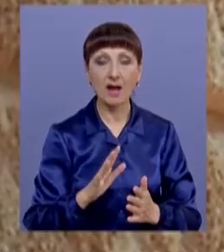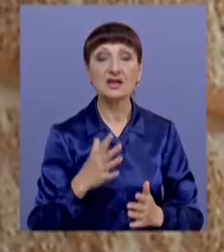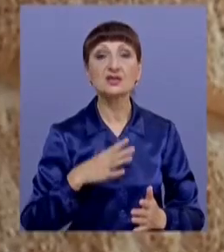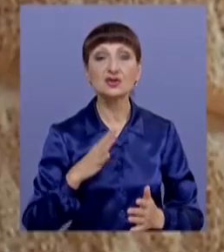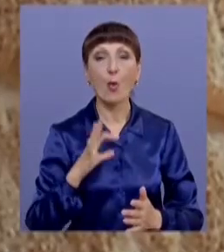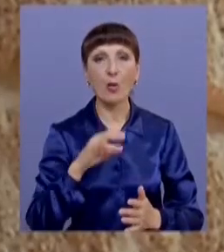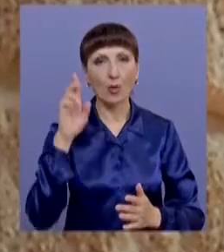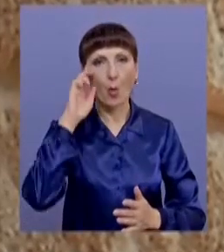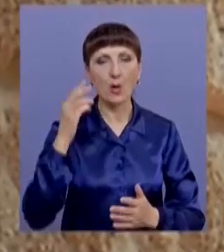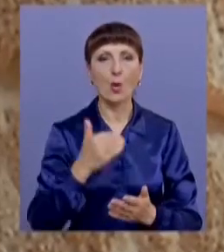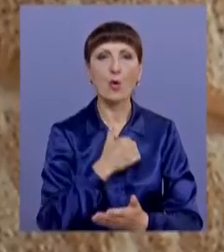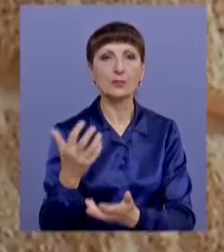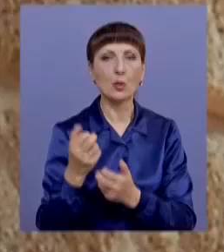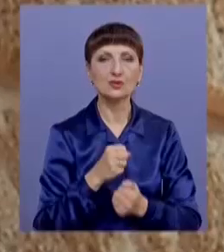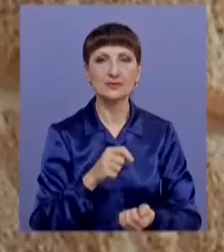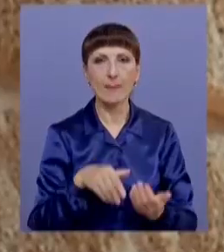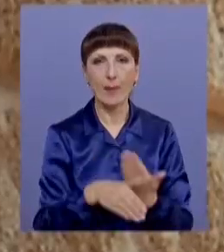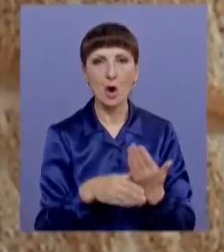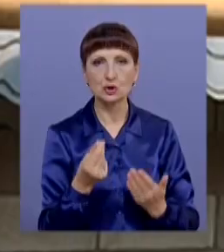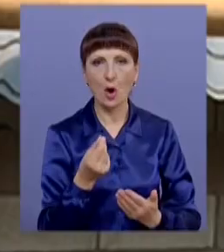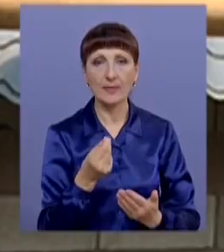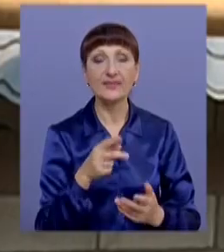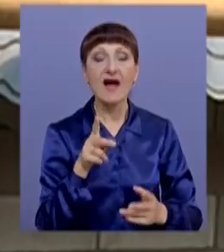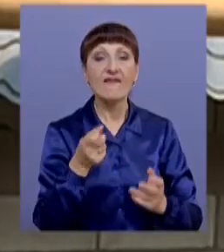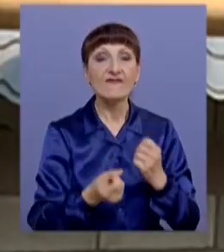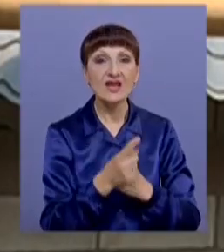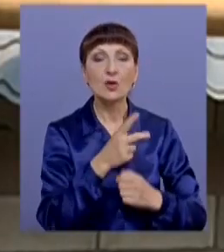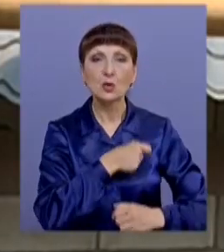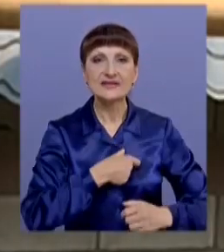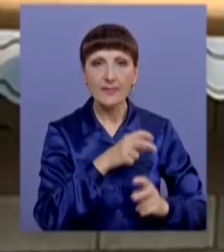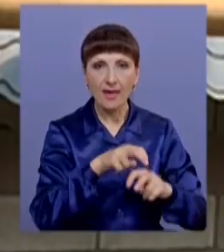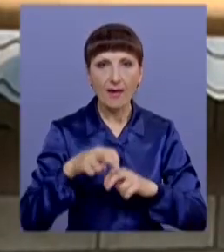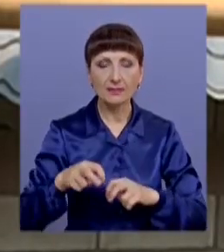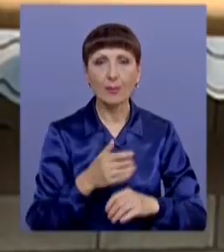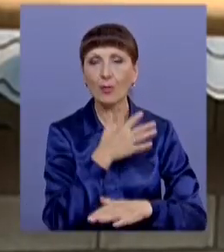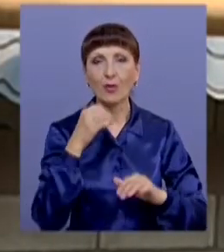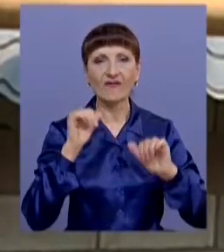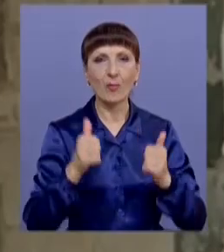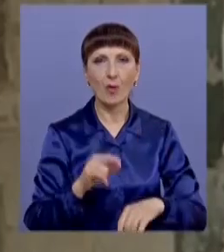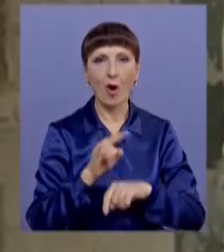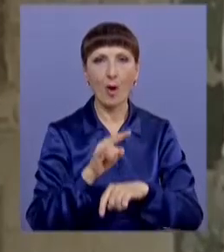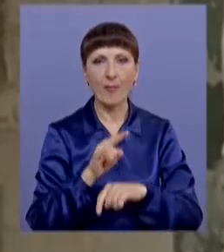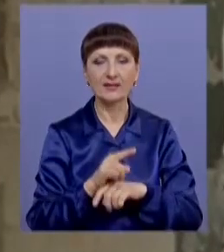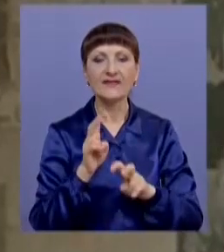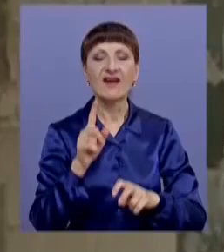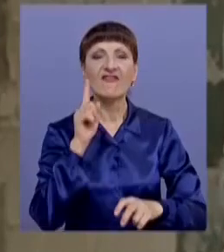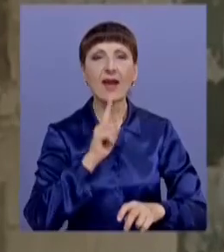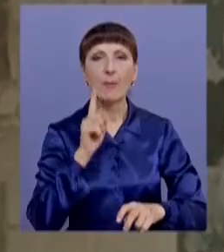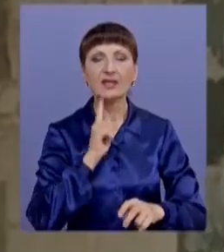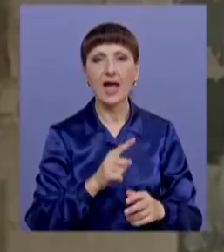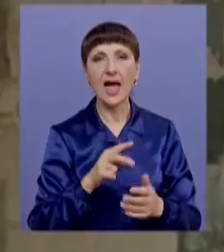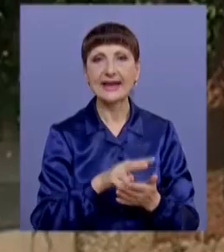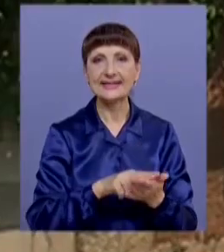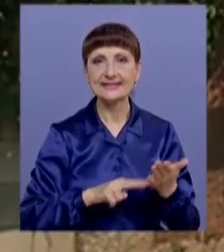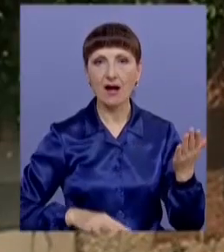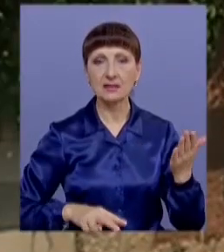от государства. Специалисты Центра занятости в ходе обхода выявили сразу несколько схем обмана. Одна из них – временная регистрация.